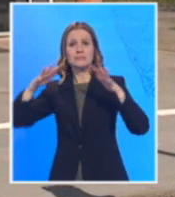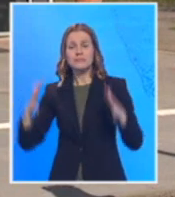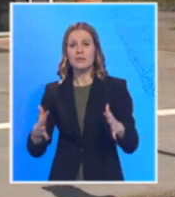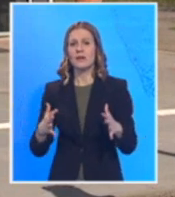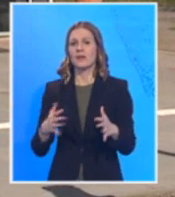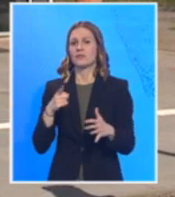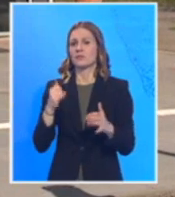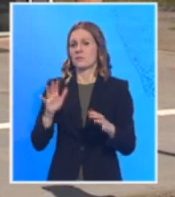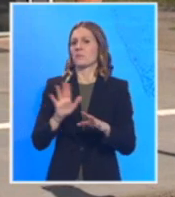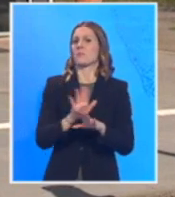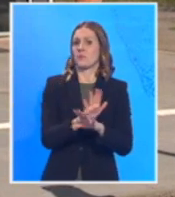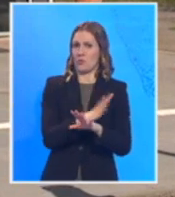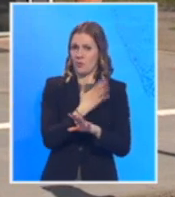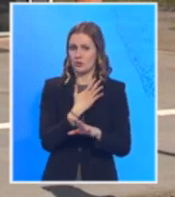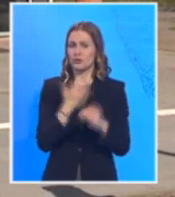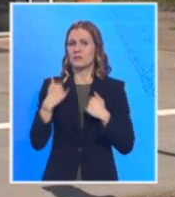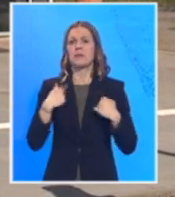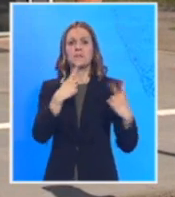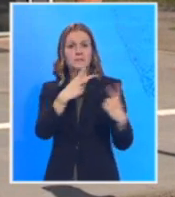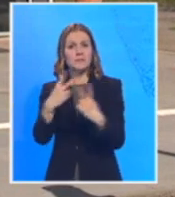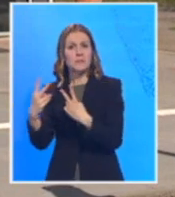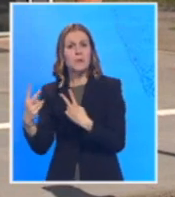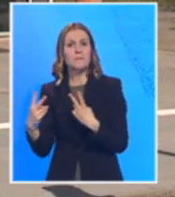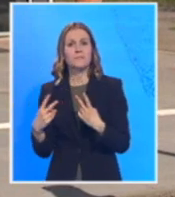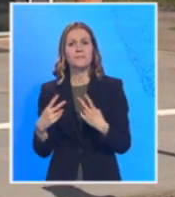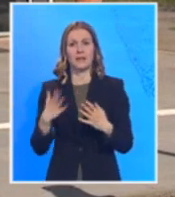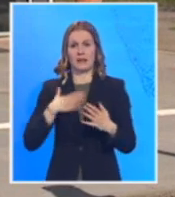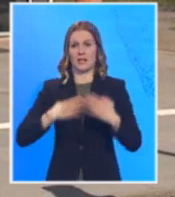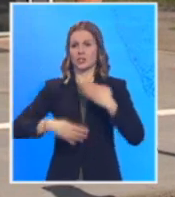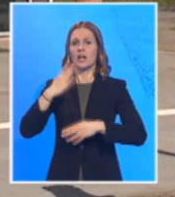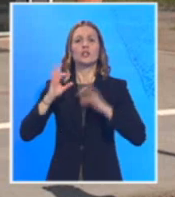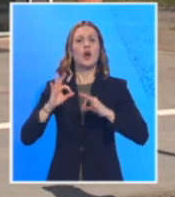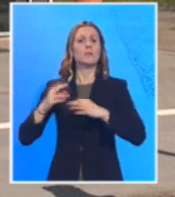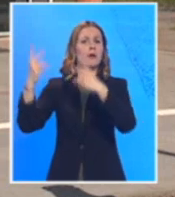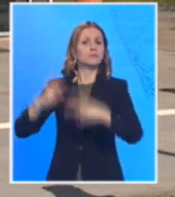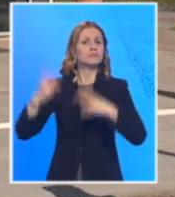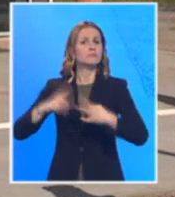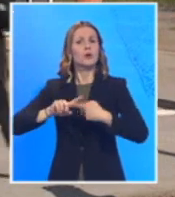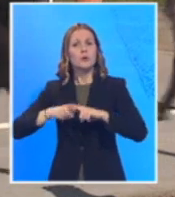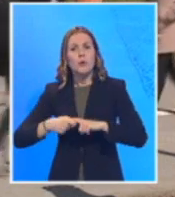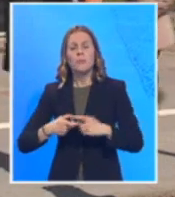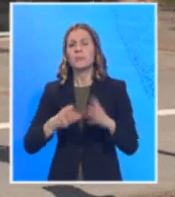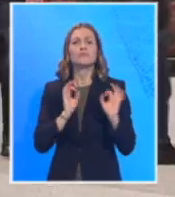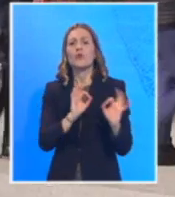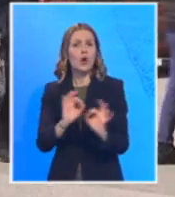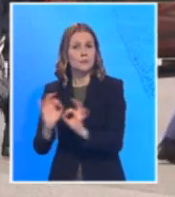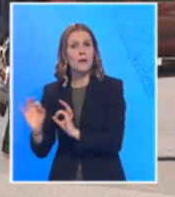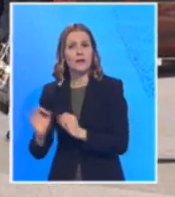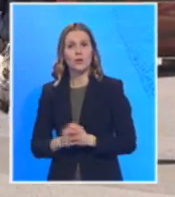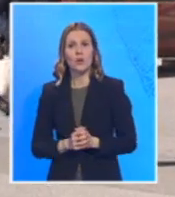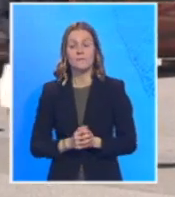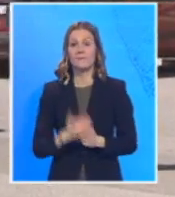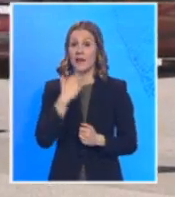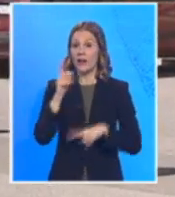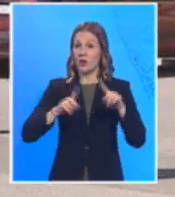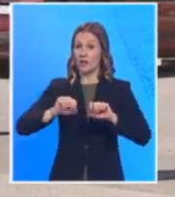se. Svedoci smo da generalno snabdevanje u našem gradu teče u normalnim tokovima. Kršenja